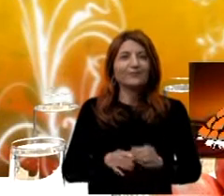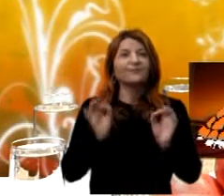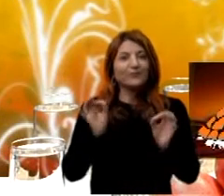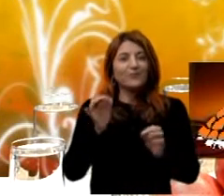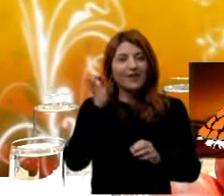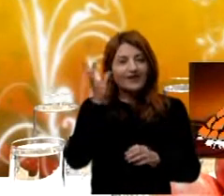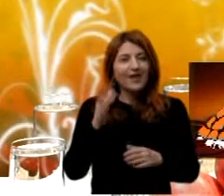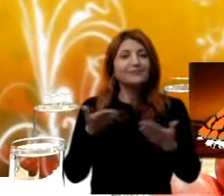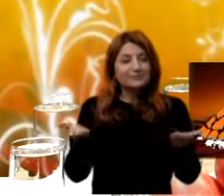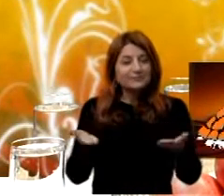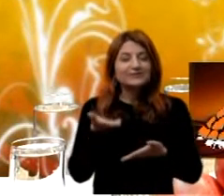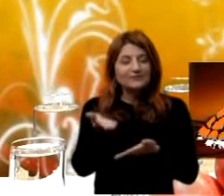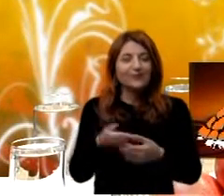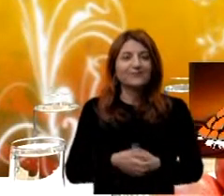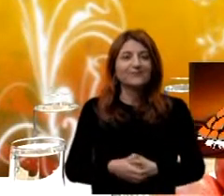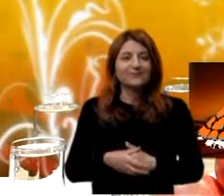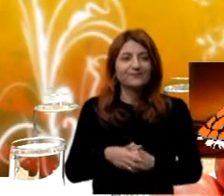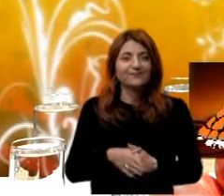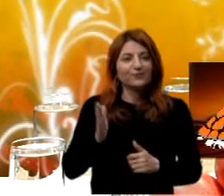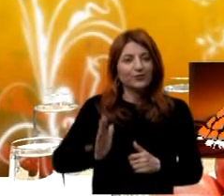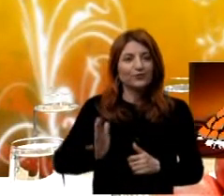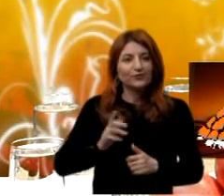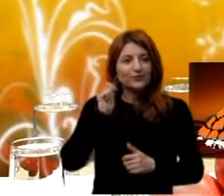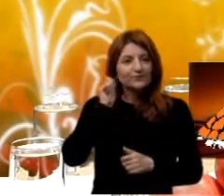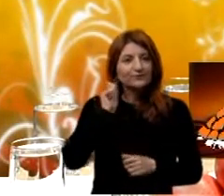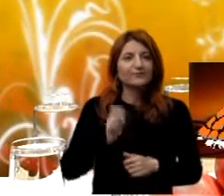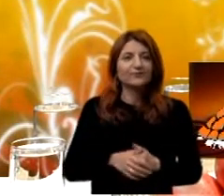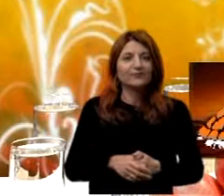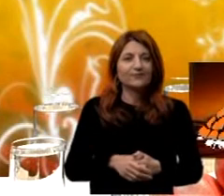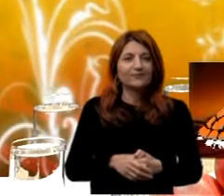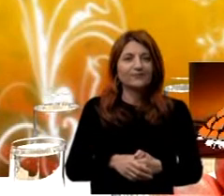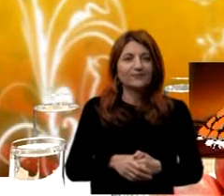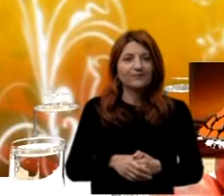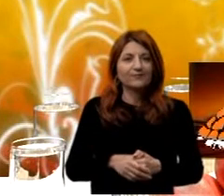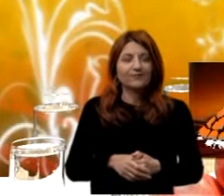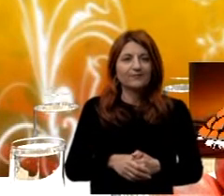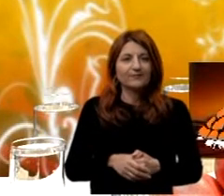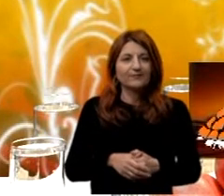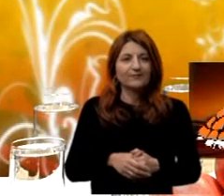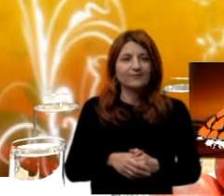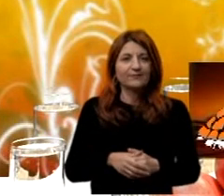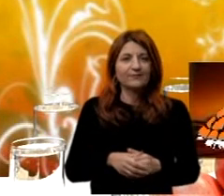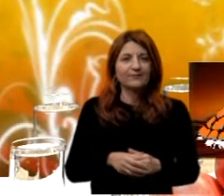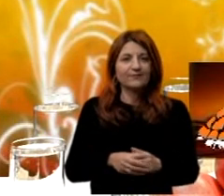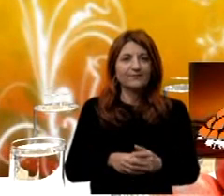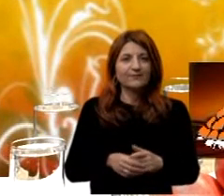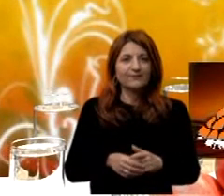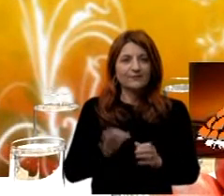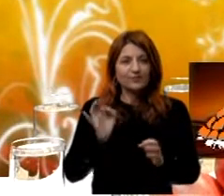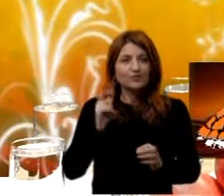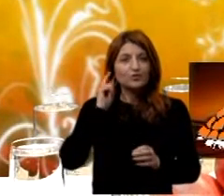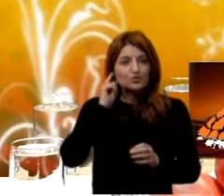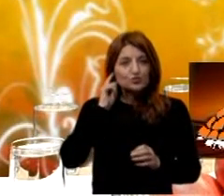Dobar Halo. Dan. Izvolite, gospođo. Izvolite. Dobar dan. Dobar dan. Čujete me?